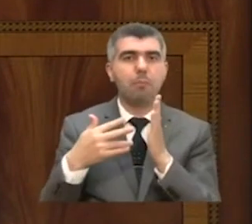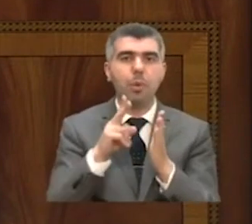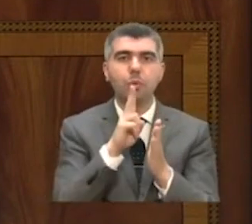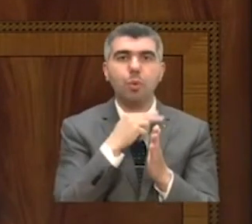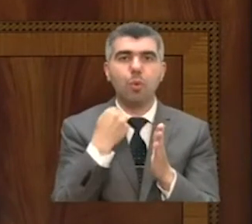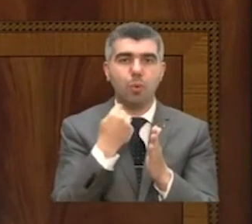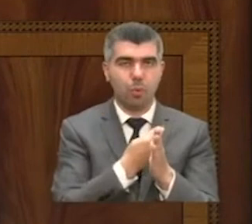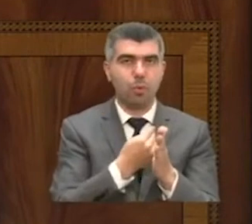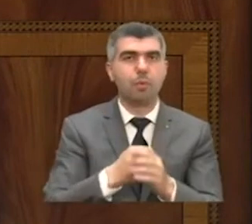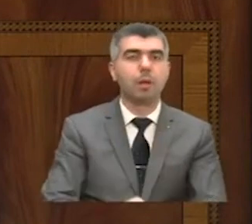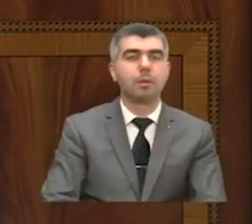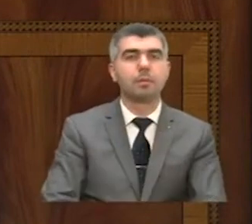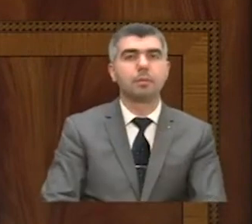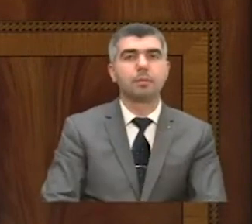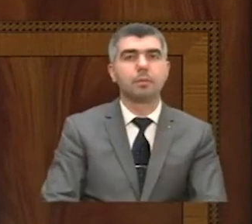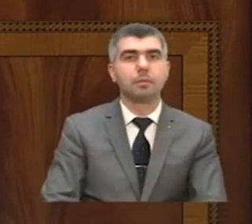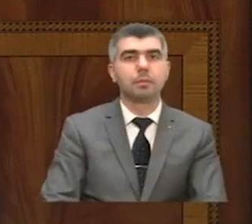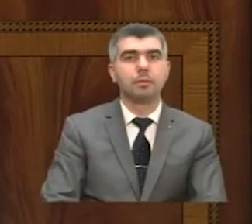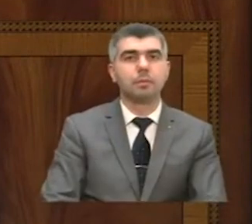ديال اغاثه يعني